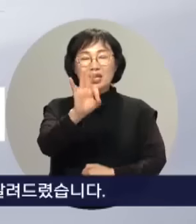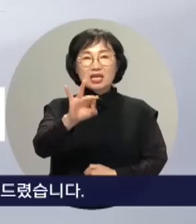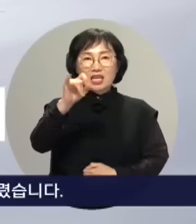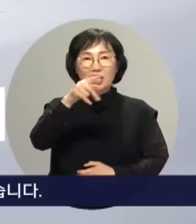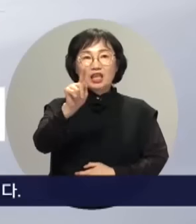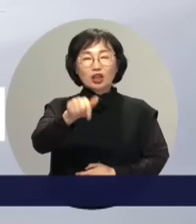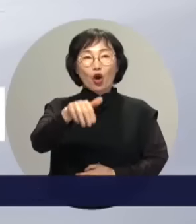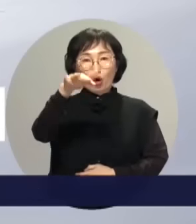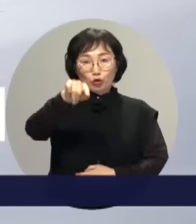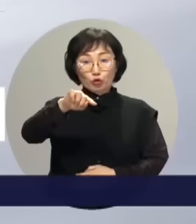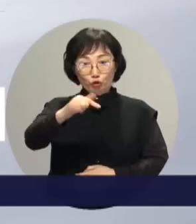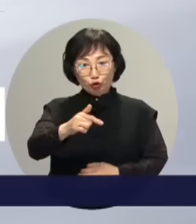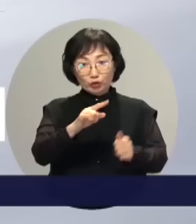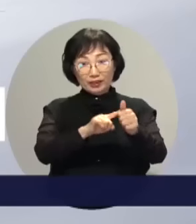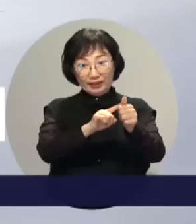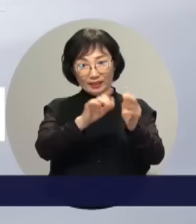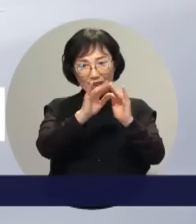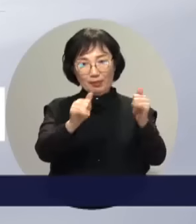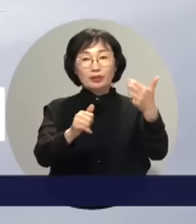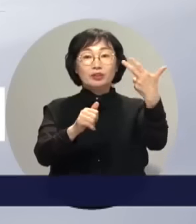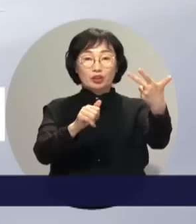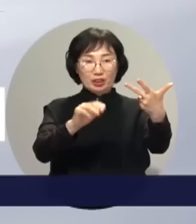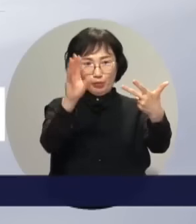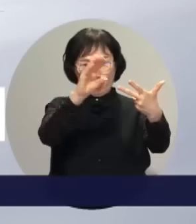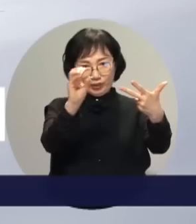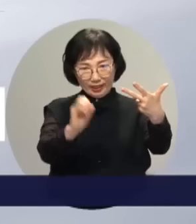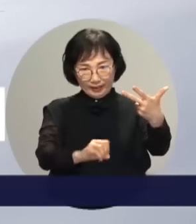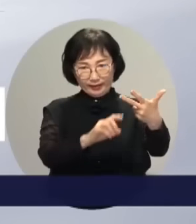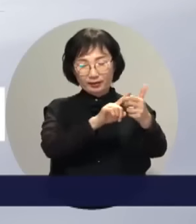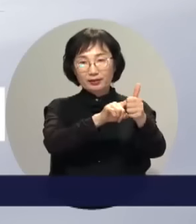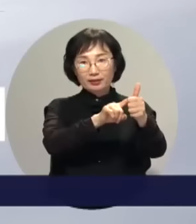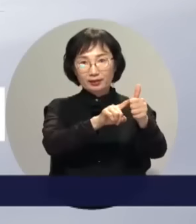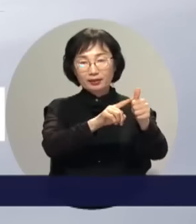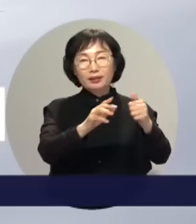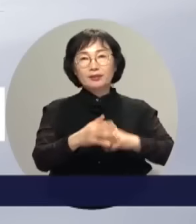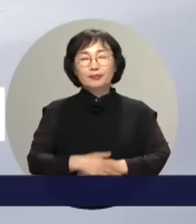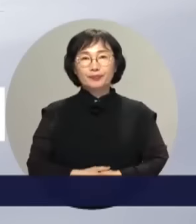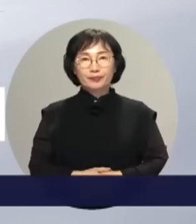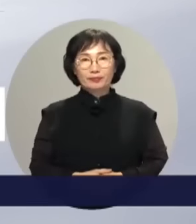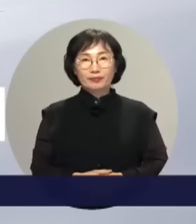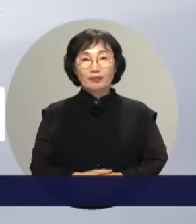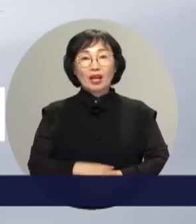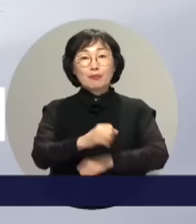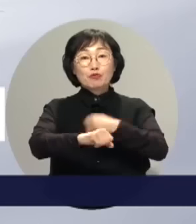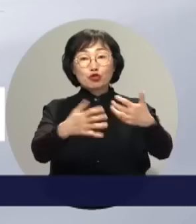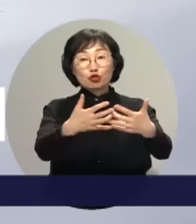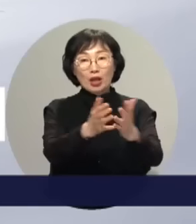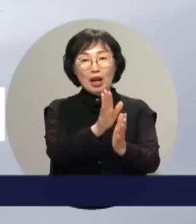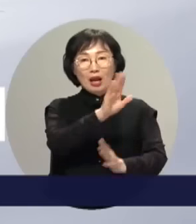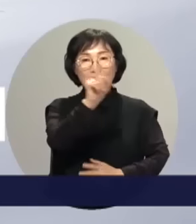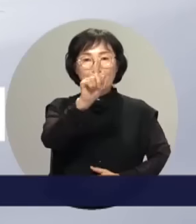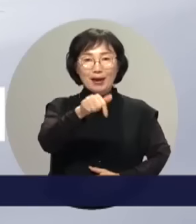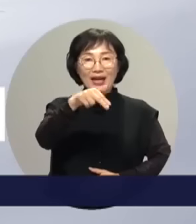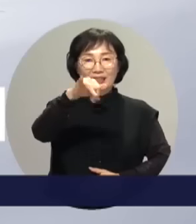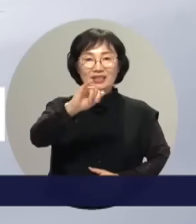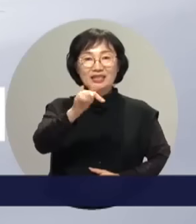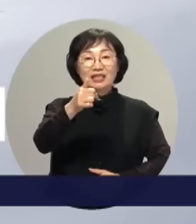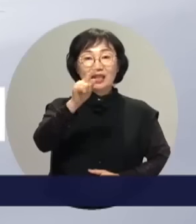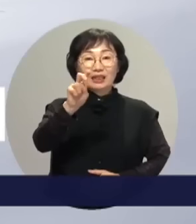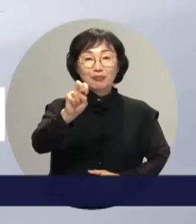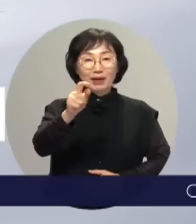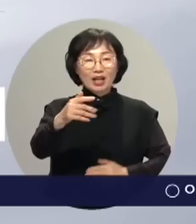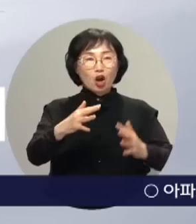전 이재명 대선후보 선대위 전주시을 공동선대위원장 7% 민주당 박진만 전북 자치도